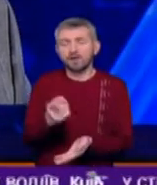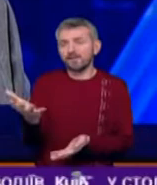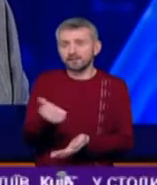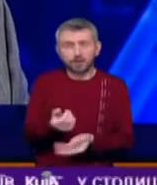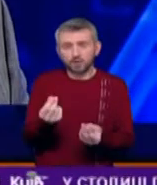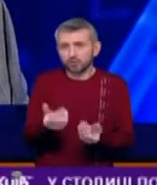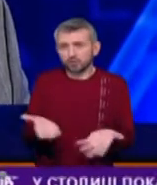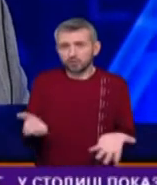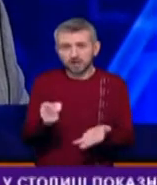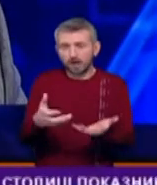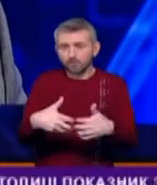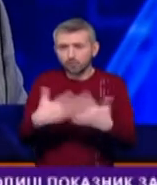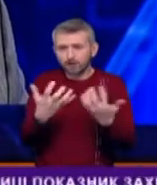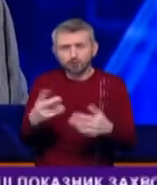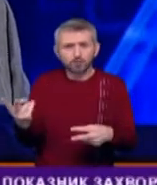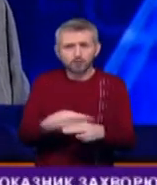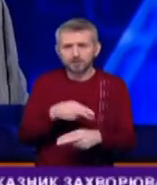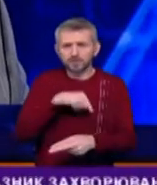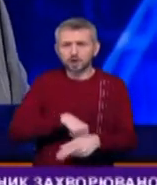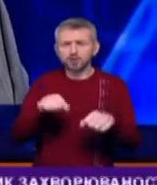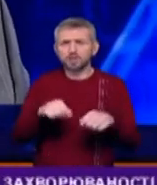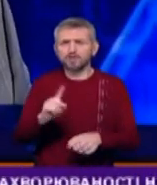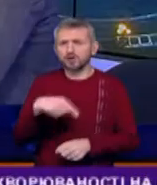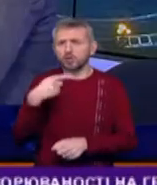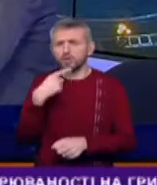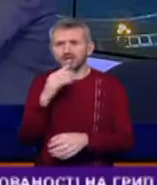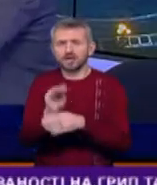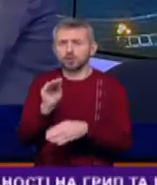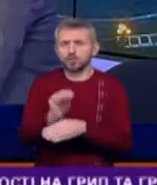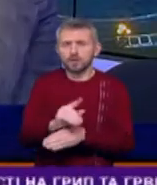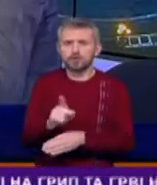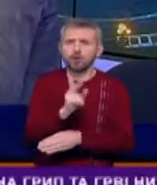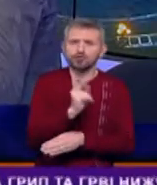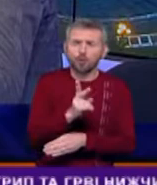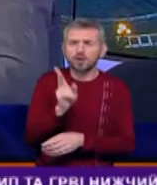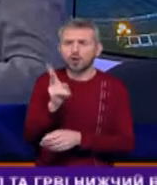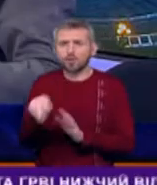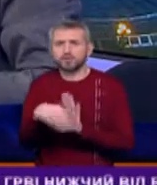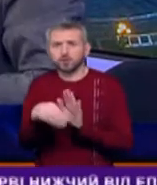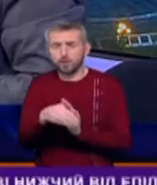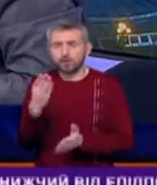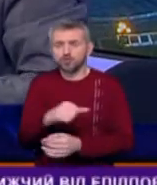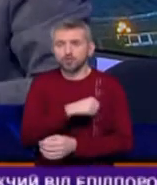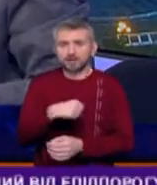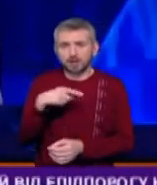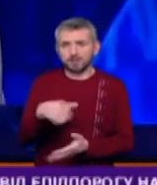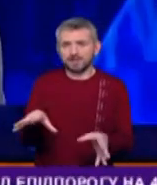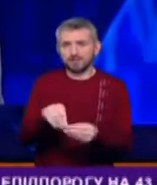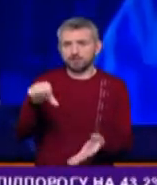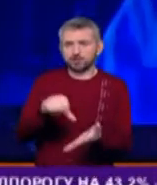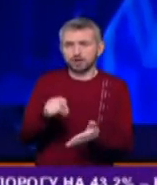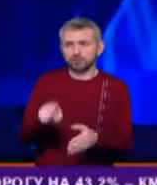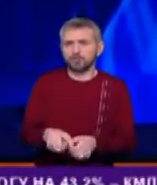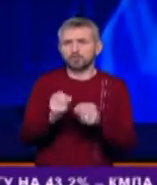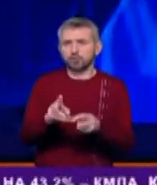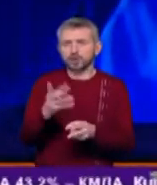абсолютно автоматично позбавляєшся морального права щось говорити, критикувати, що хтось за когось підкуповує, якщо сам ти є співучасником цього злочину,